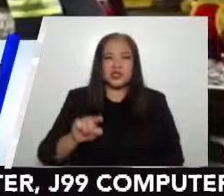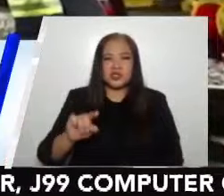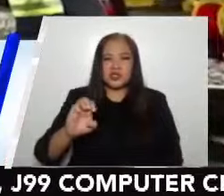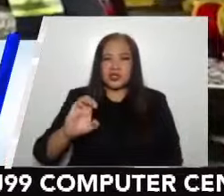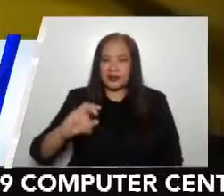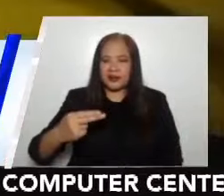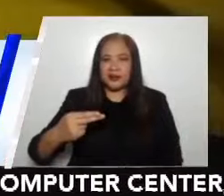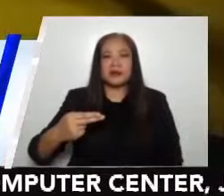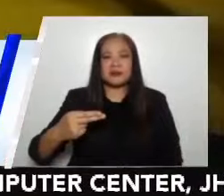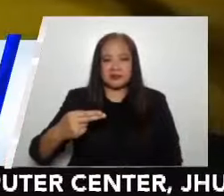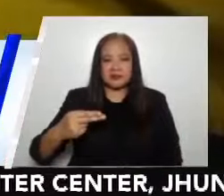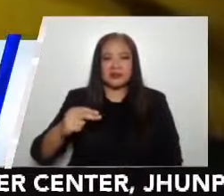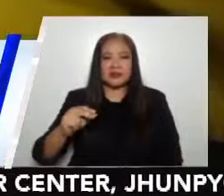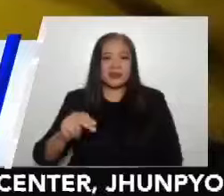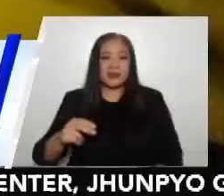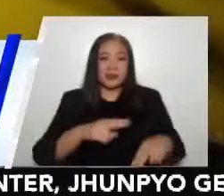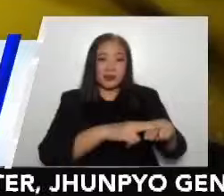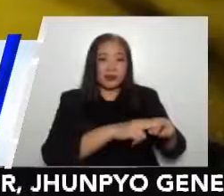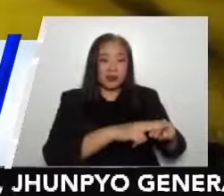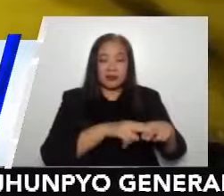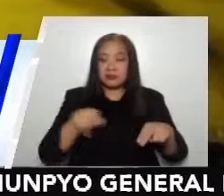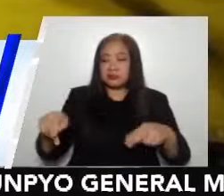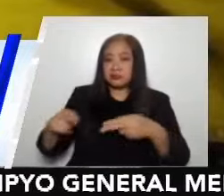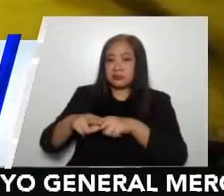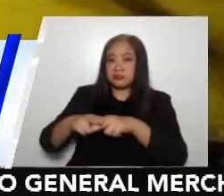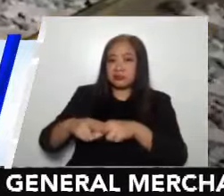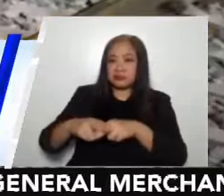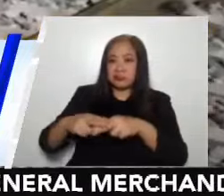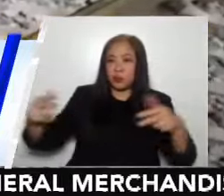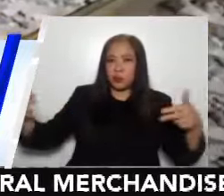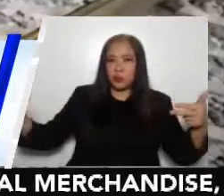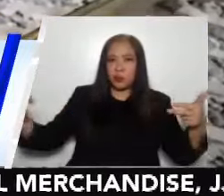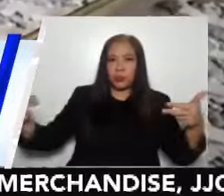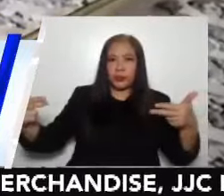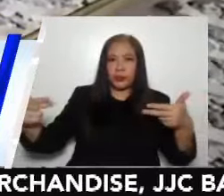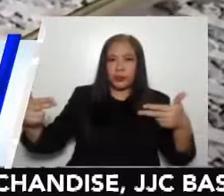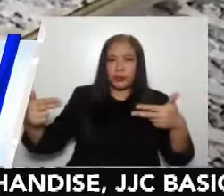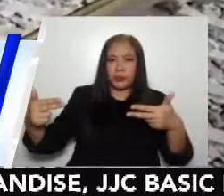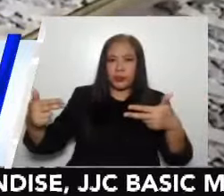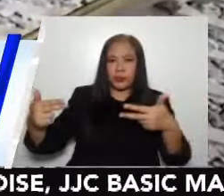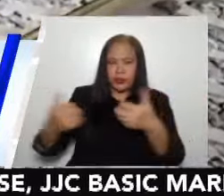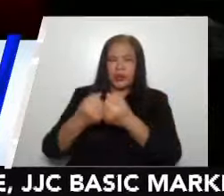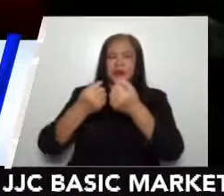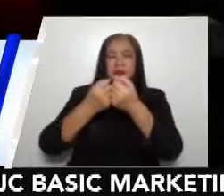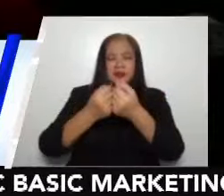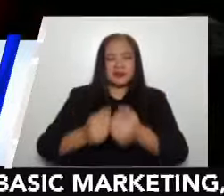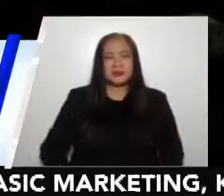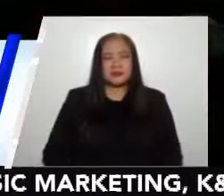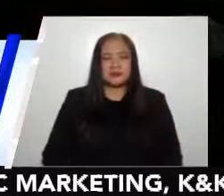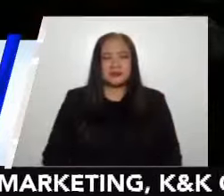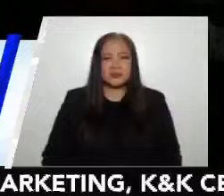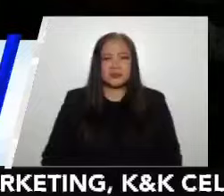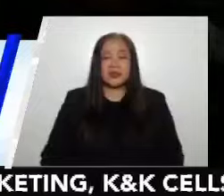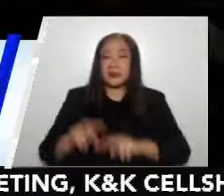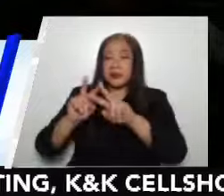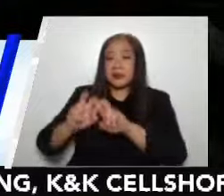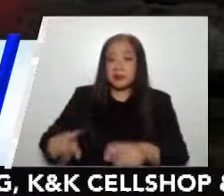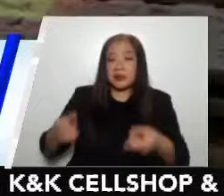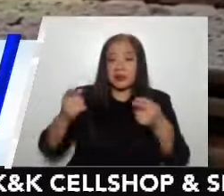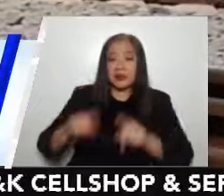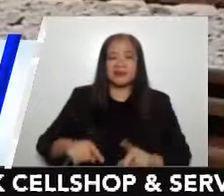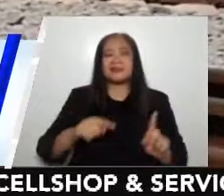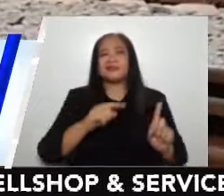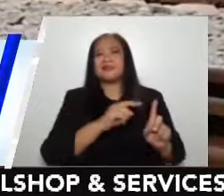tren matapos sumalpok sa kasalubong na freight train. Base sa inisyal na investigasyon, hindi raw tumigil sa red light